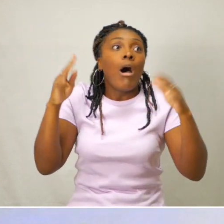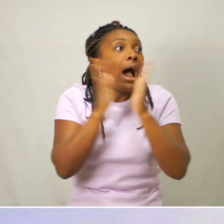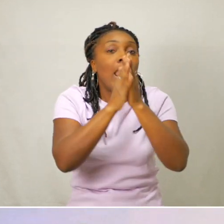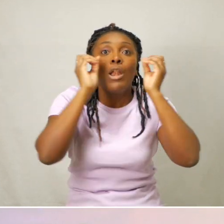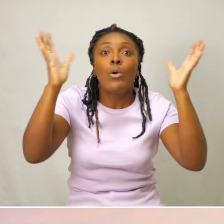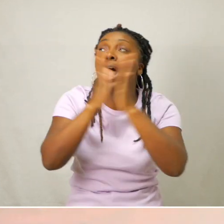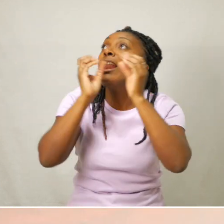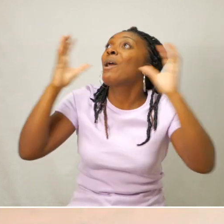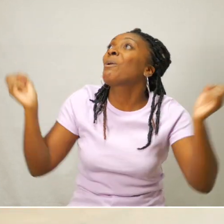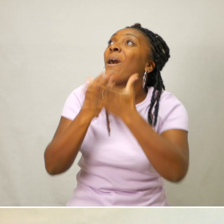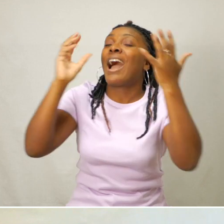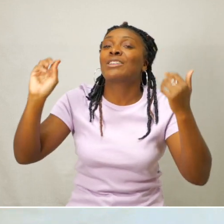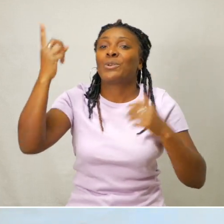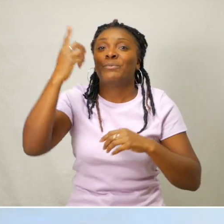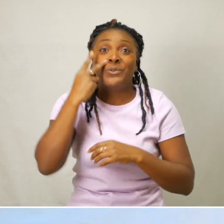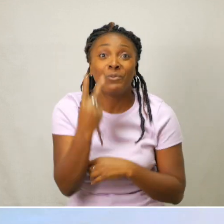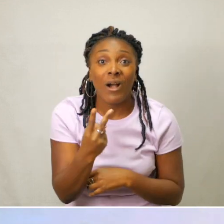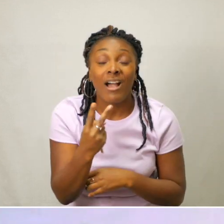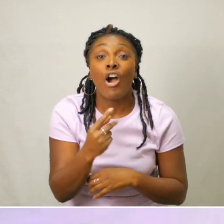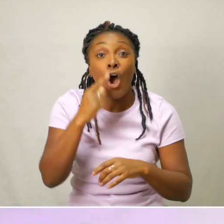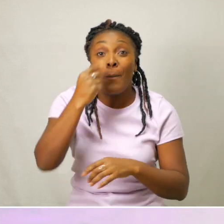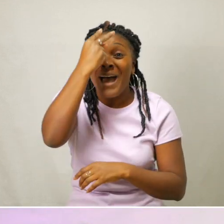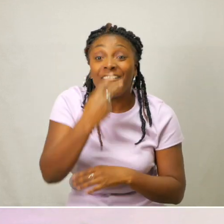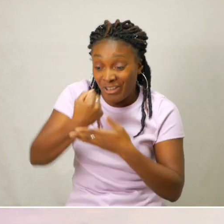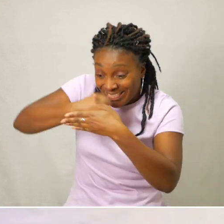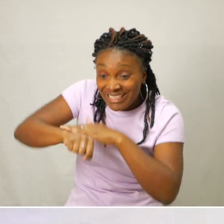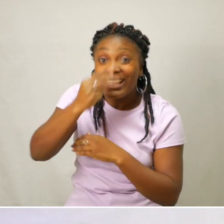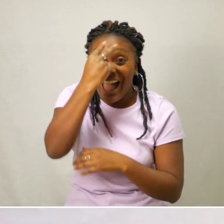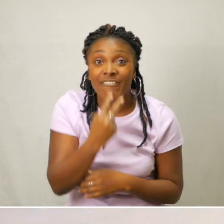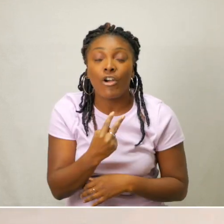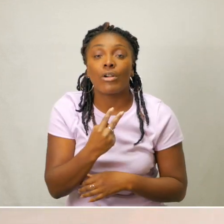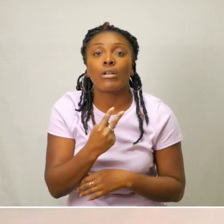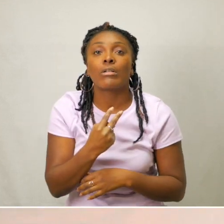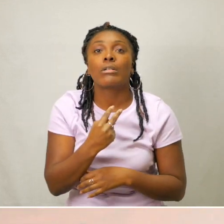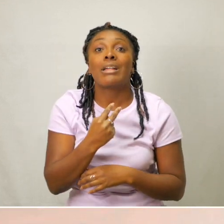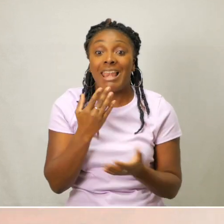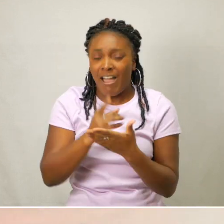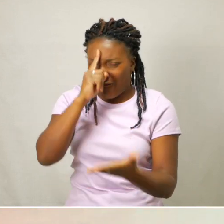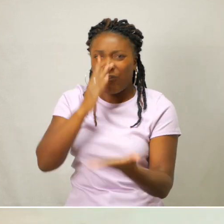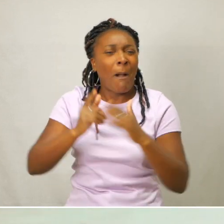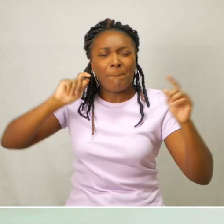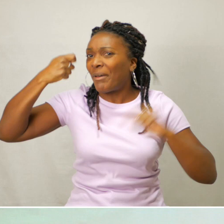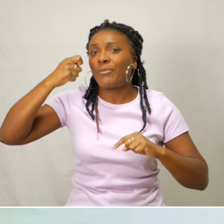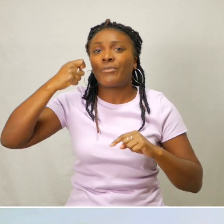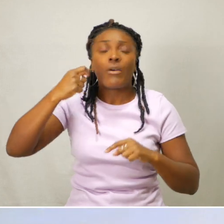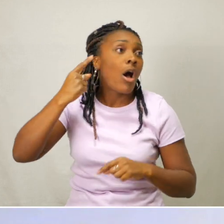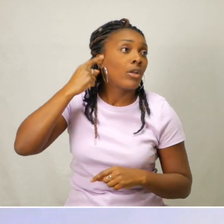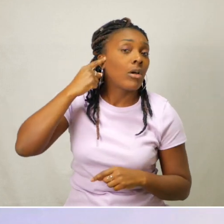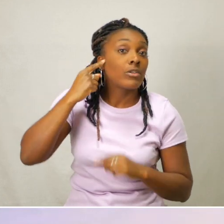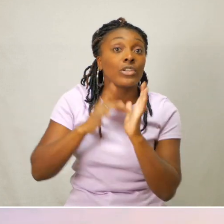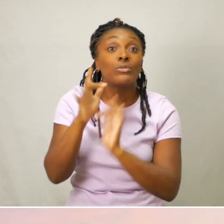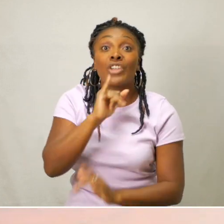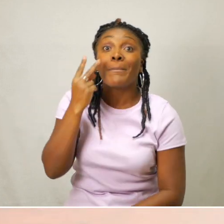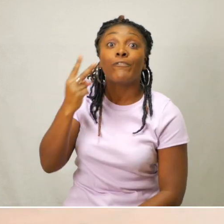On voit que cet homme-là, qui était aveugle de naissance, il a senti que c'était le moment de mettre sa foi en action. Il a entendu parler de Jésus, il ne l'a